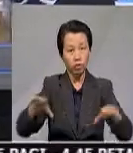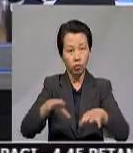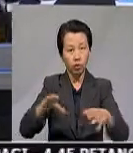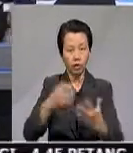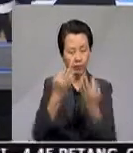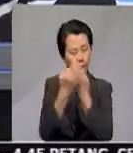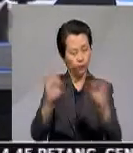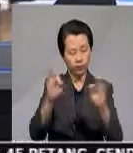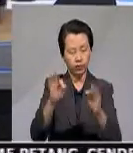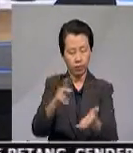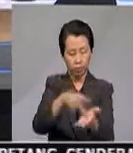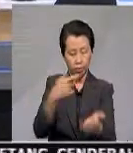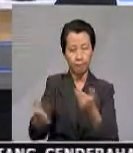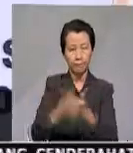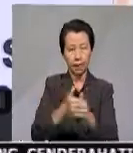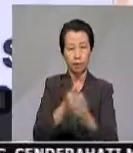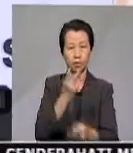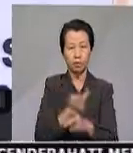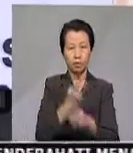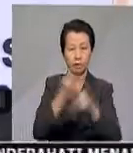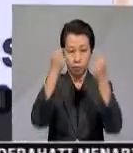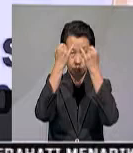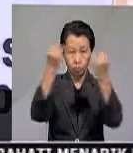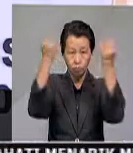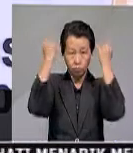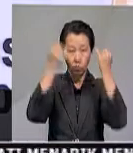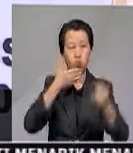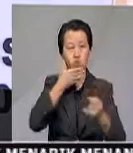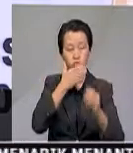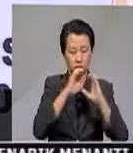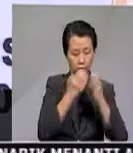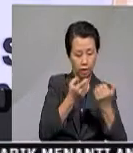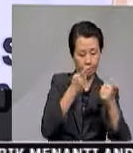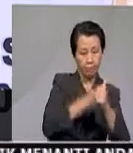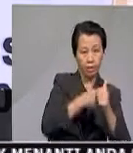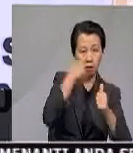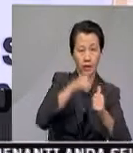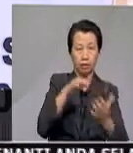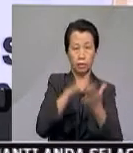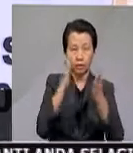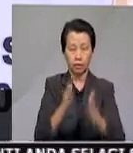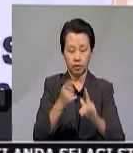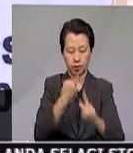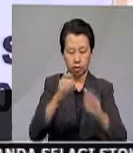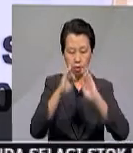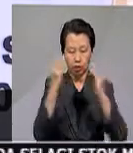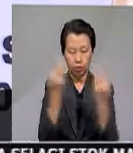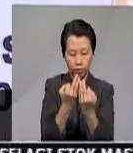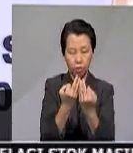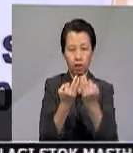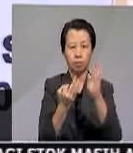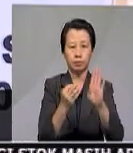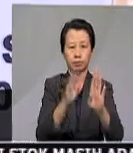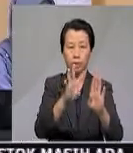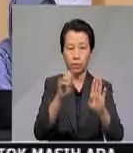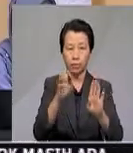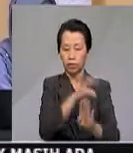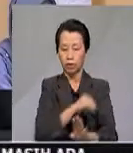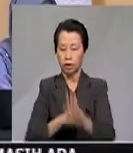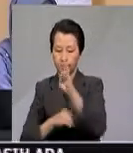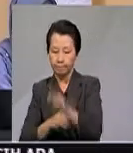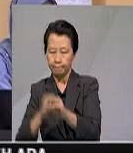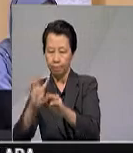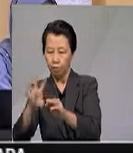pengecualian bayaran balik pinjaman ijazah Sarjana Muda kelas pertama untuk pelajar daripada keluarga B40 dan